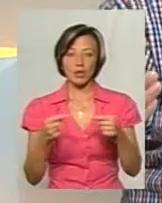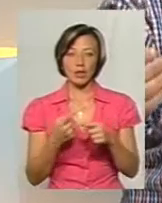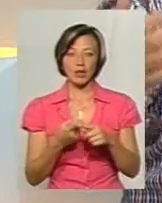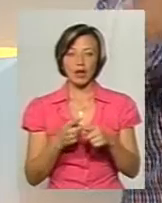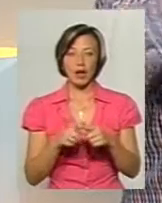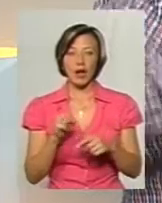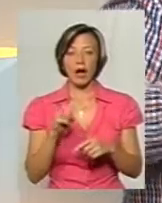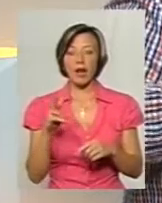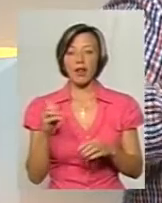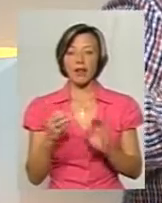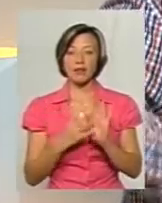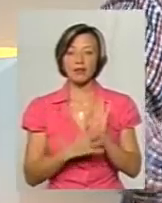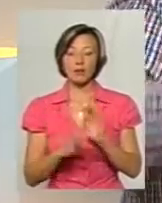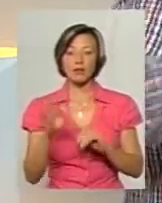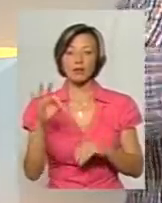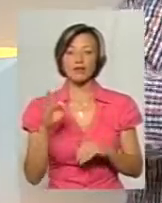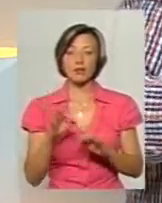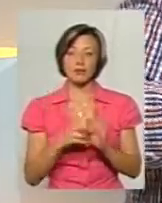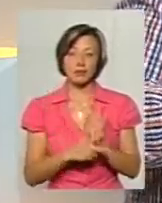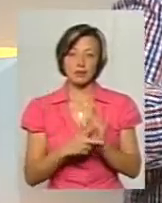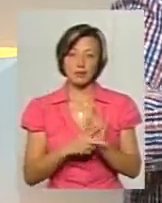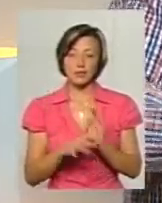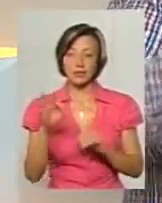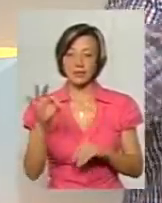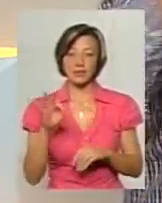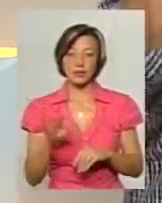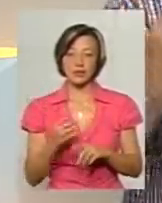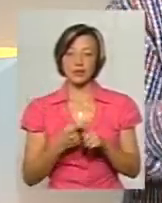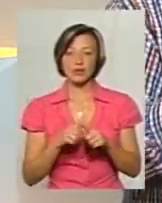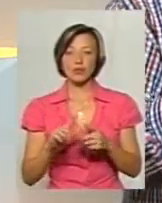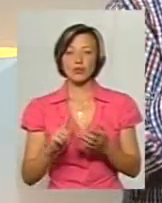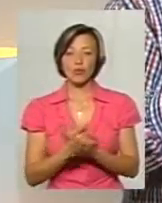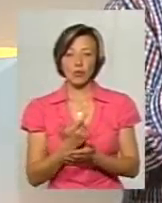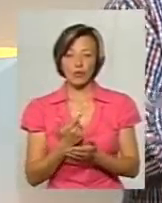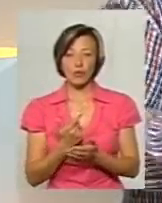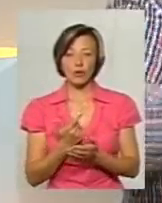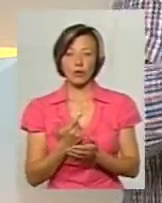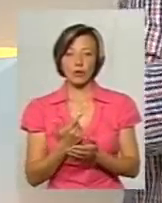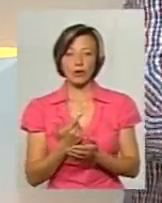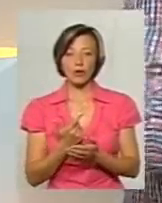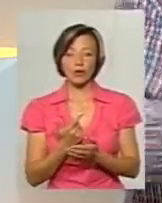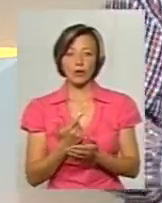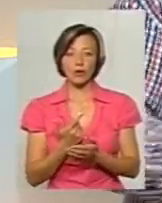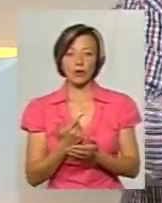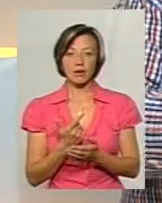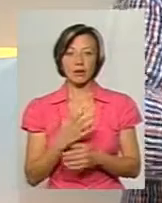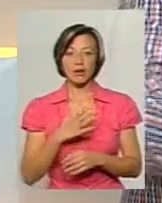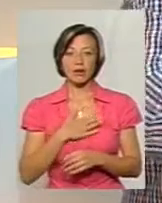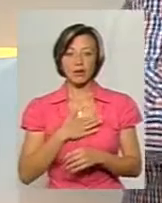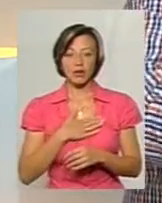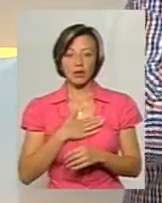цьому. Жаль, але 90% чи 80%, це знову ж хай скажуть фахівці,